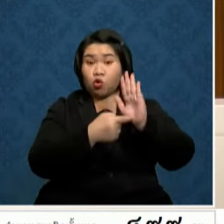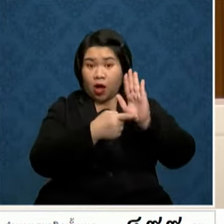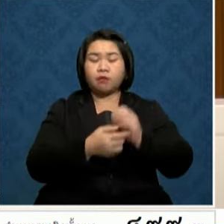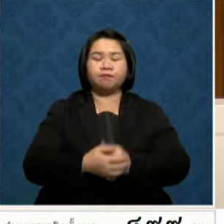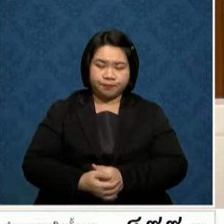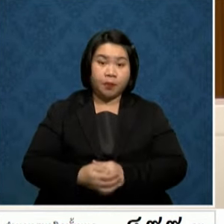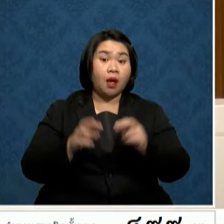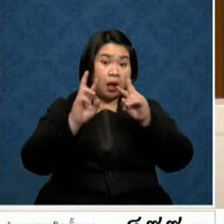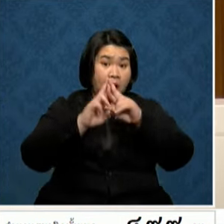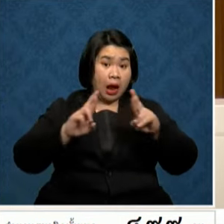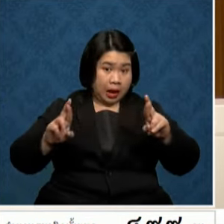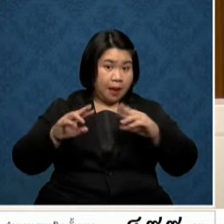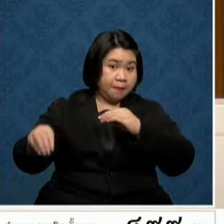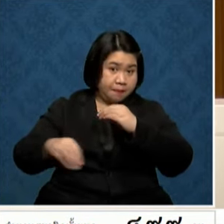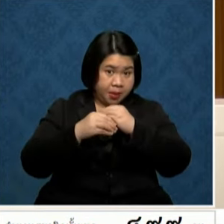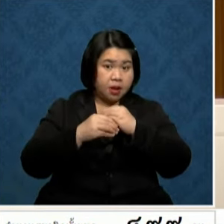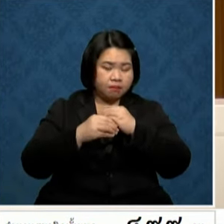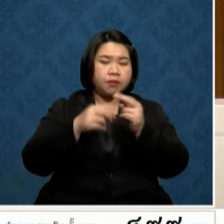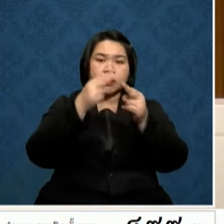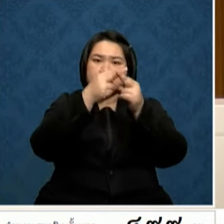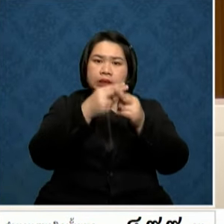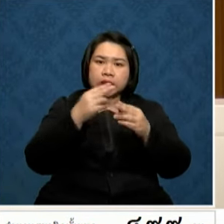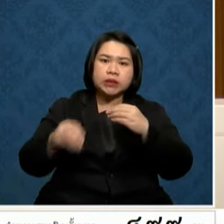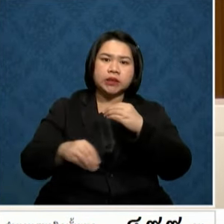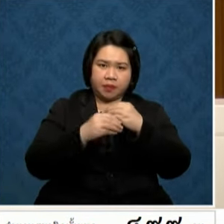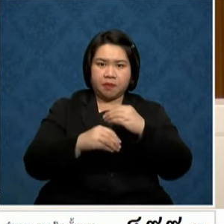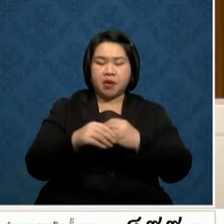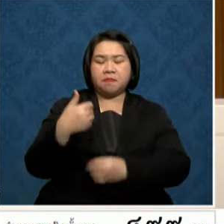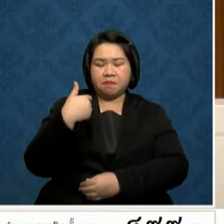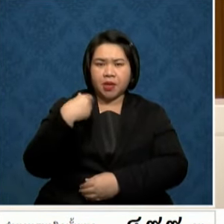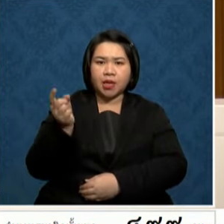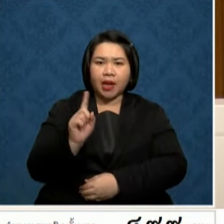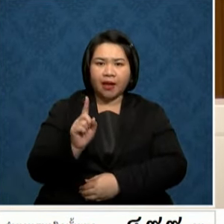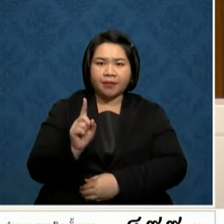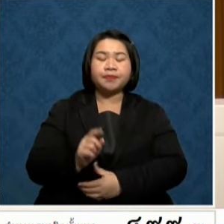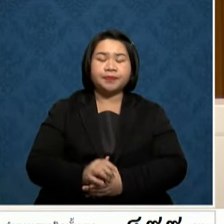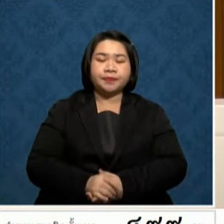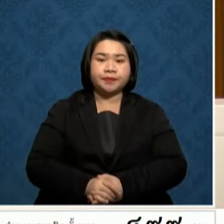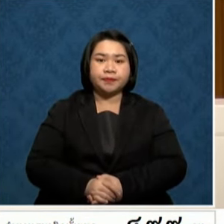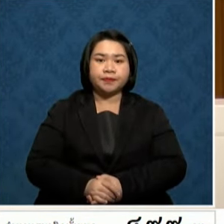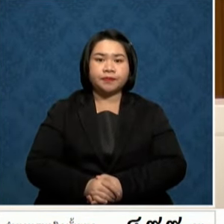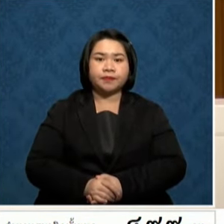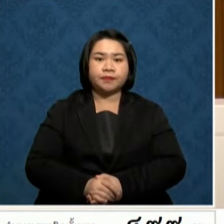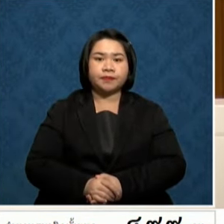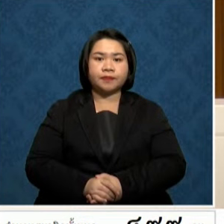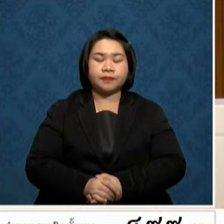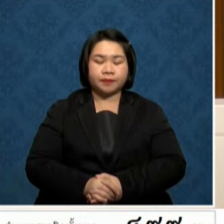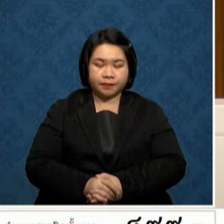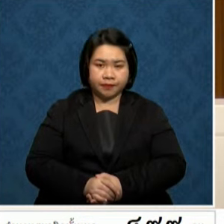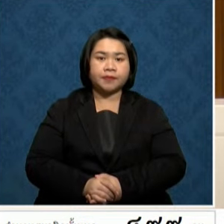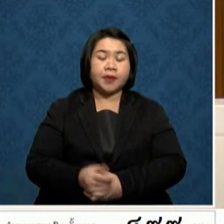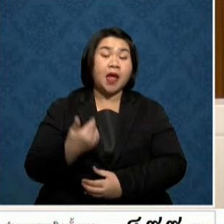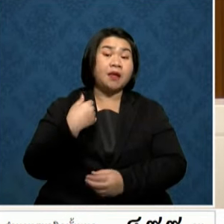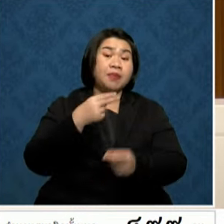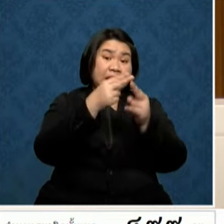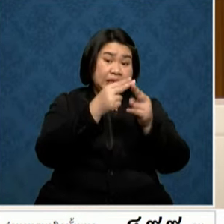่างนะครับร้านค้าที่จะเติมเอารลเอียดเอา250 ของเขาใส่เข้ามาใระบบเลยเพใหเขาสามารถมควสะดวกในการ